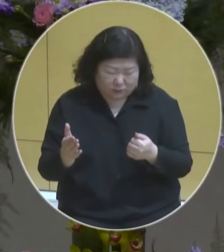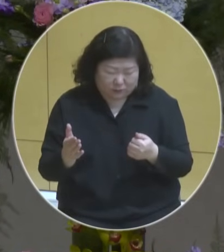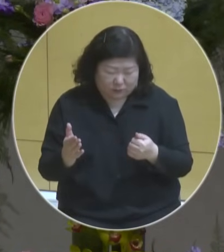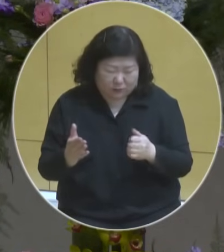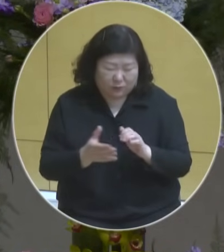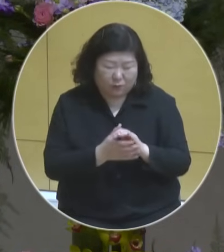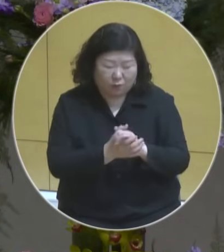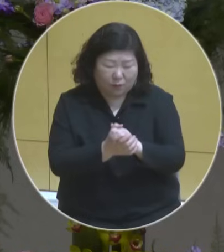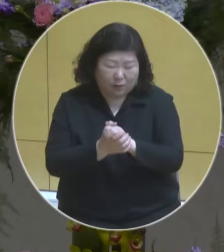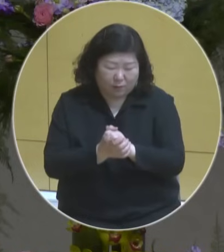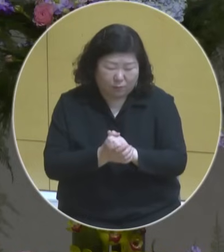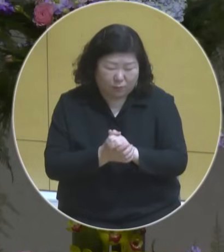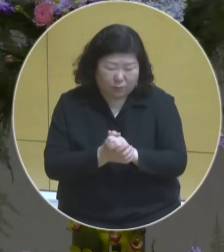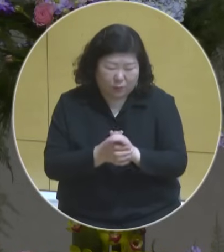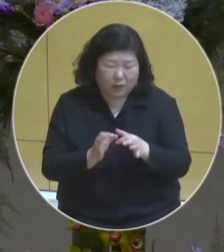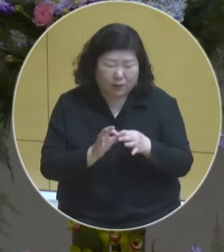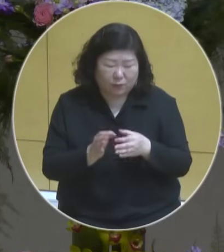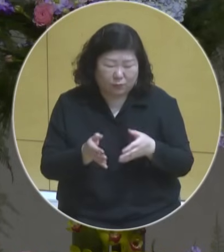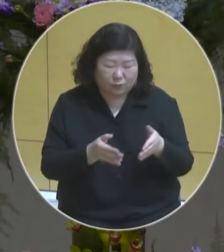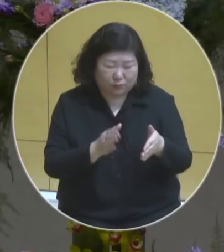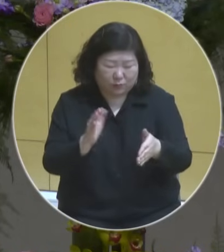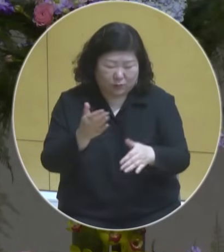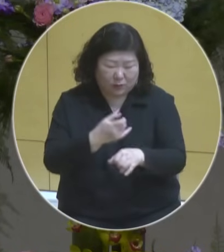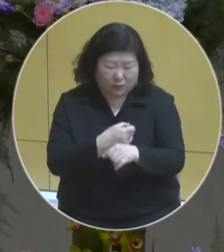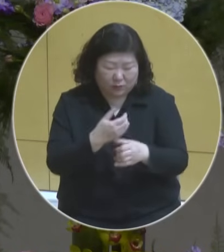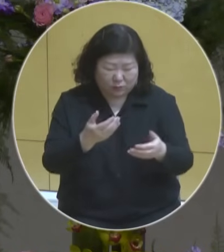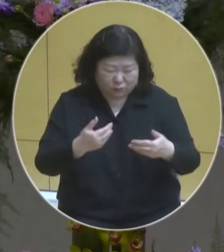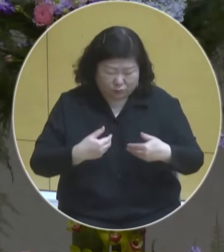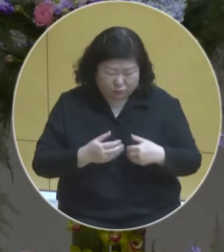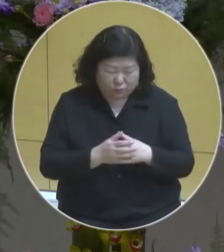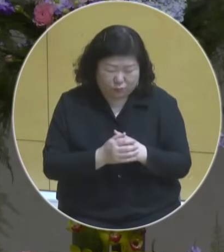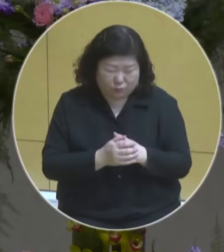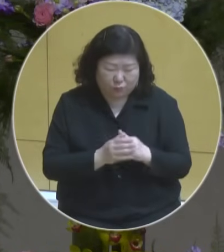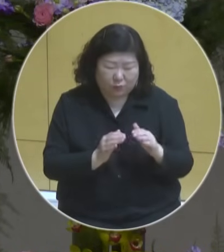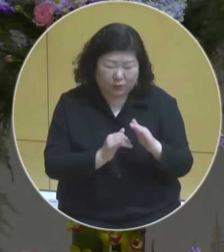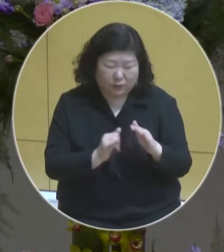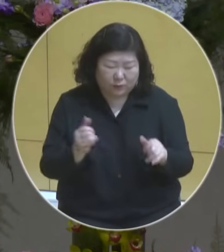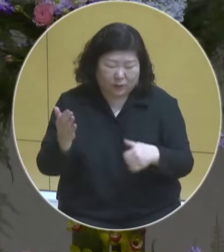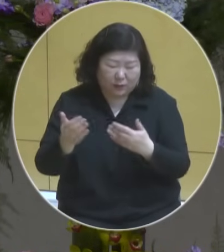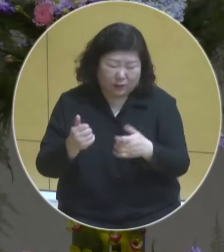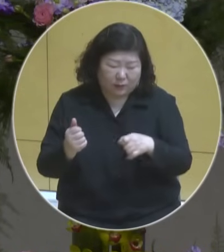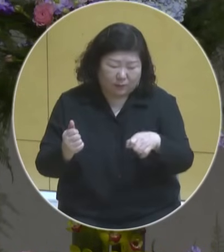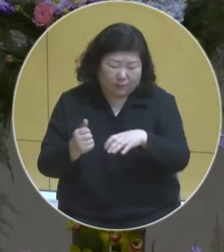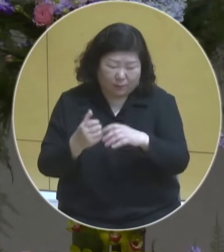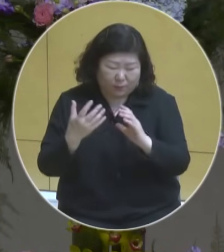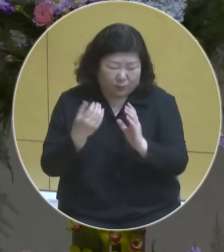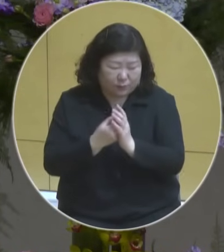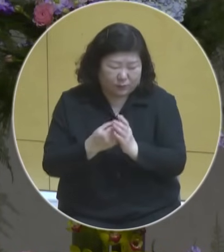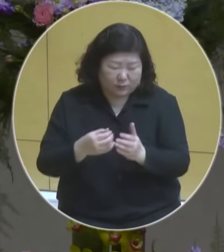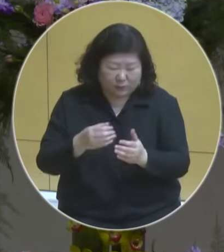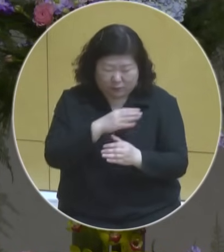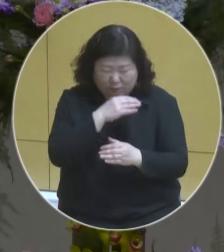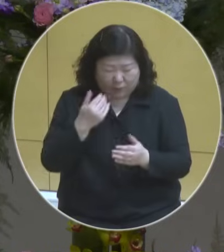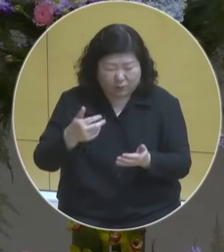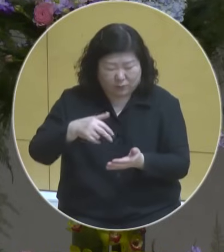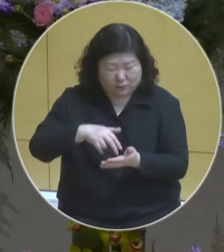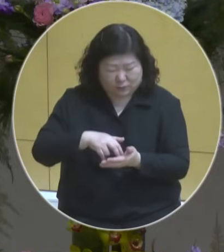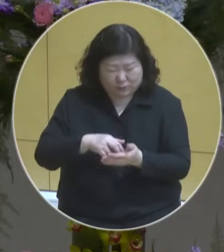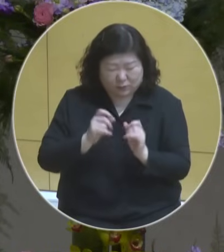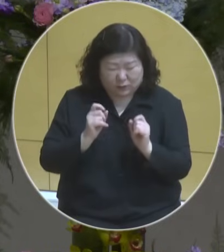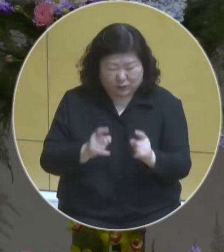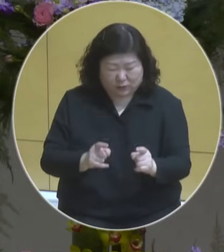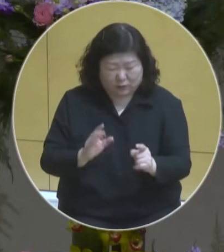되게 하여 주시옵고 가족이 온전히 하나님 앞에 바로 세워지는 복된 기회가 될 수 있도록 하나님 붙드시고